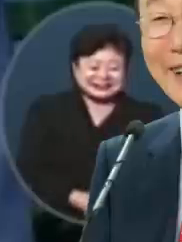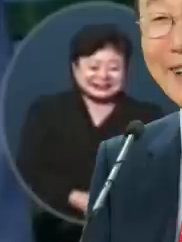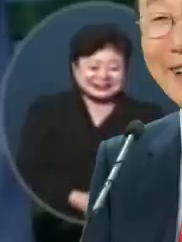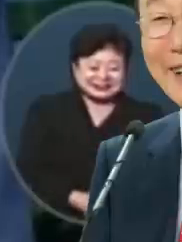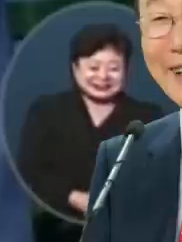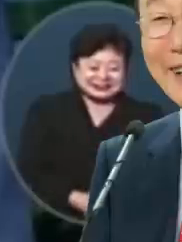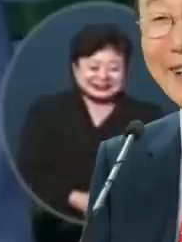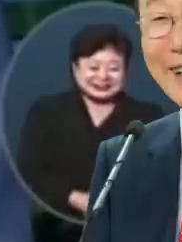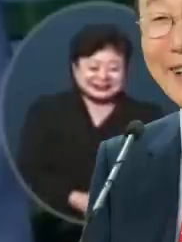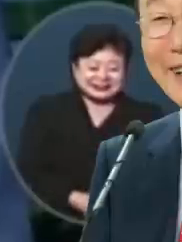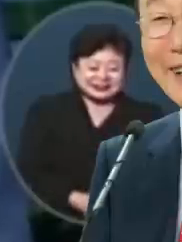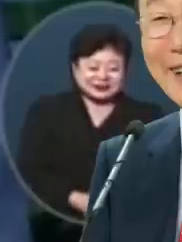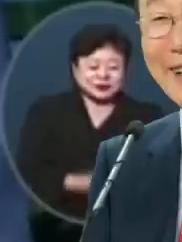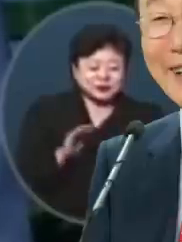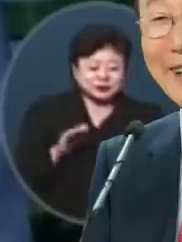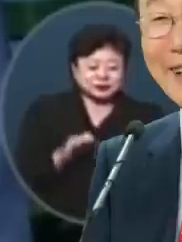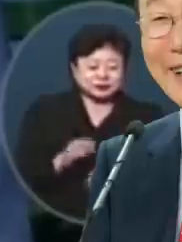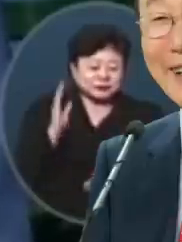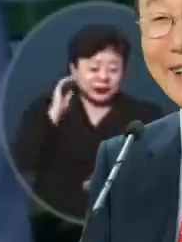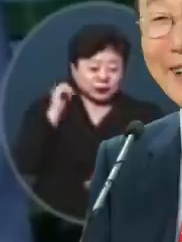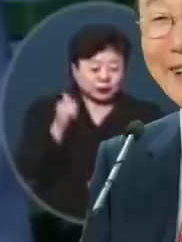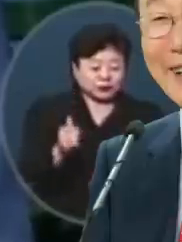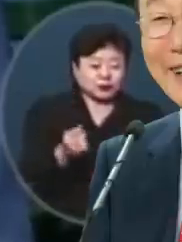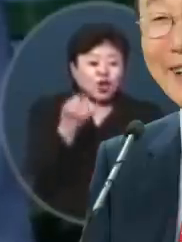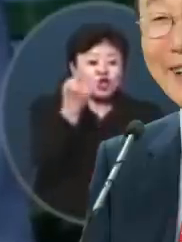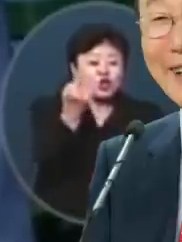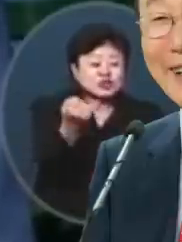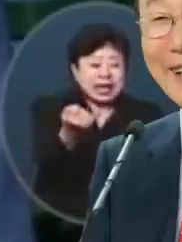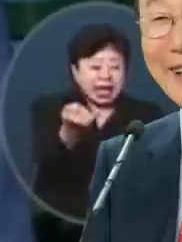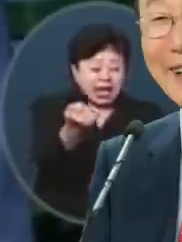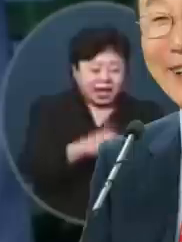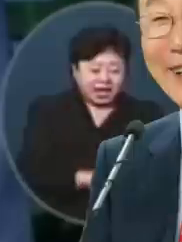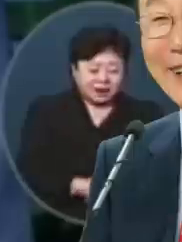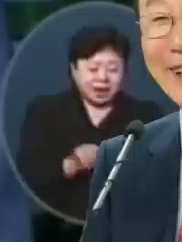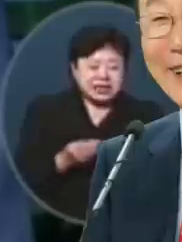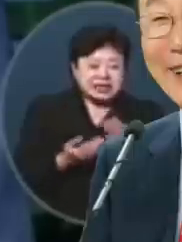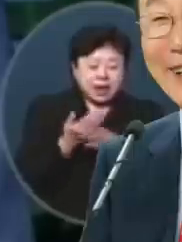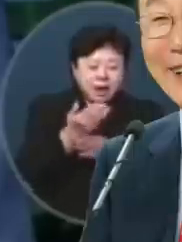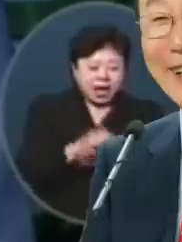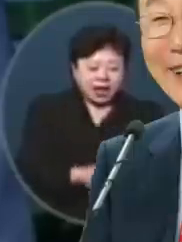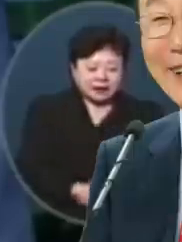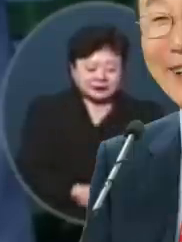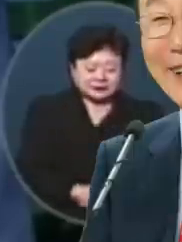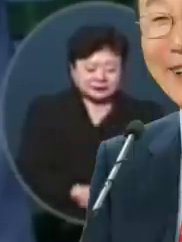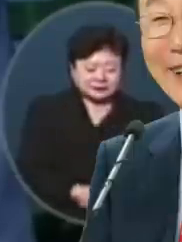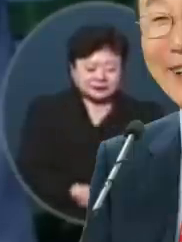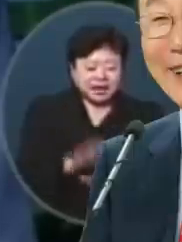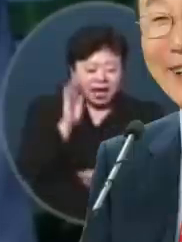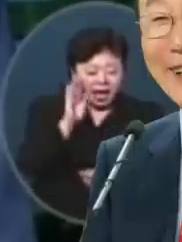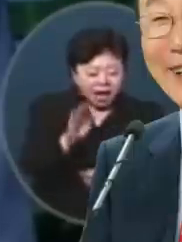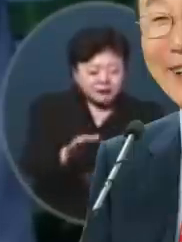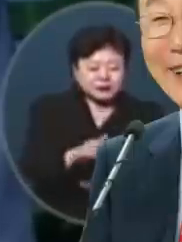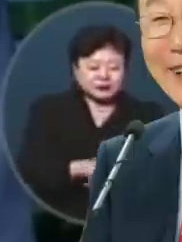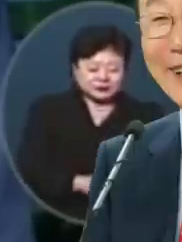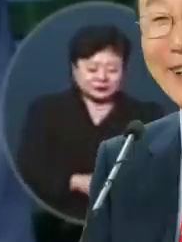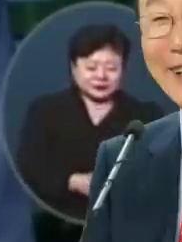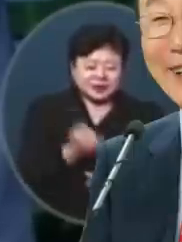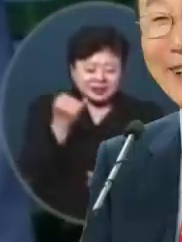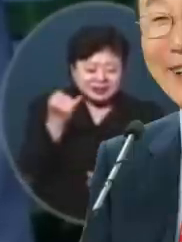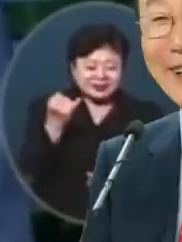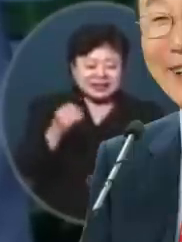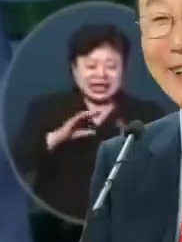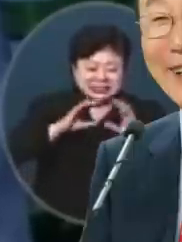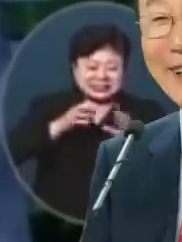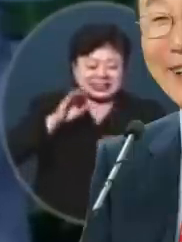요 사이는 대통령도 여성들이 많이 되니까 앞으로 여성 천지가 될